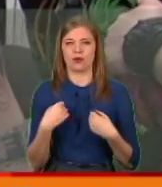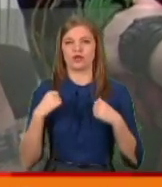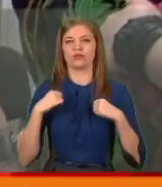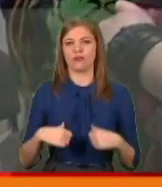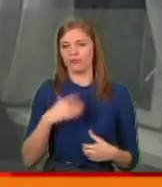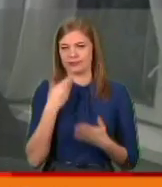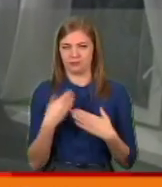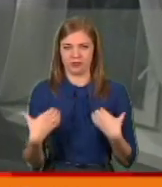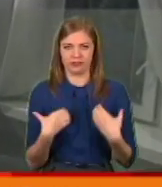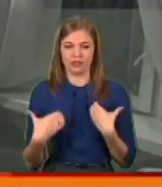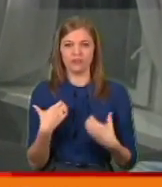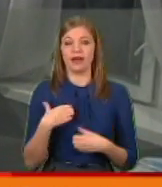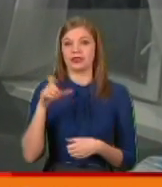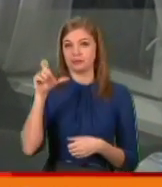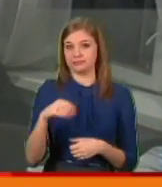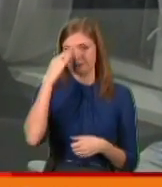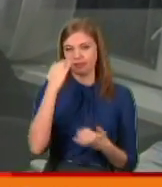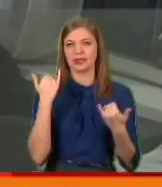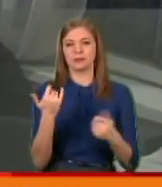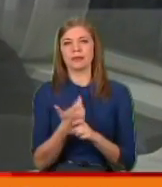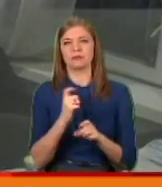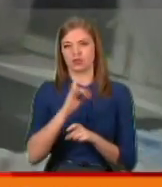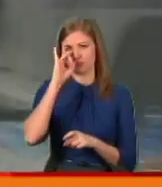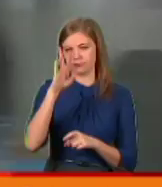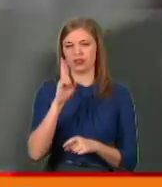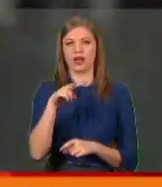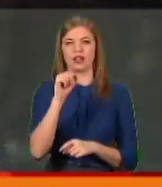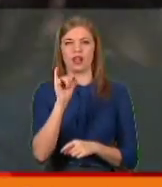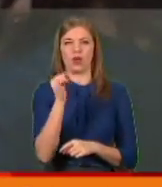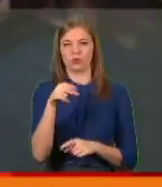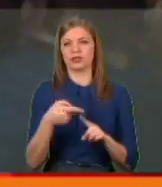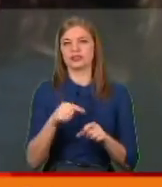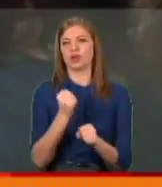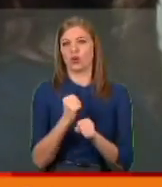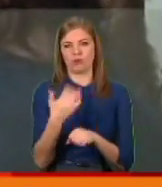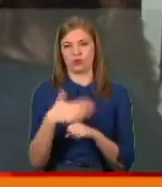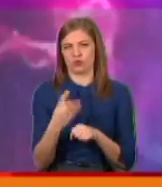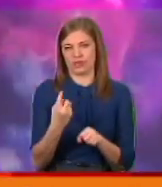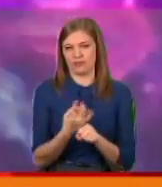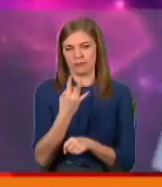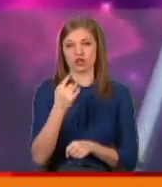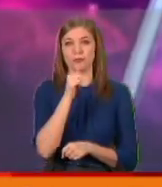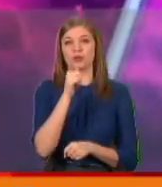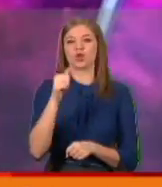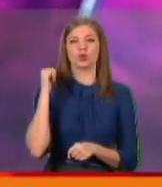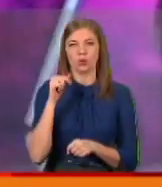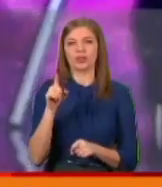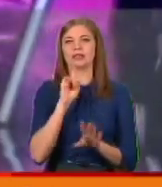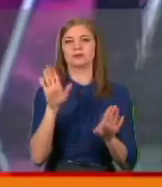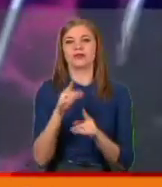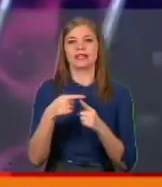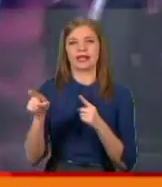вгамувати хвилювання. Влад Кращук тепер більш відомий як Лауд, це робить вже не вперше. Торік підспівував